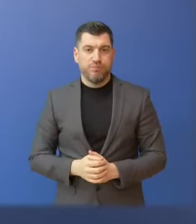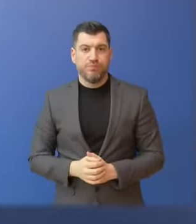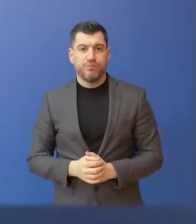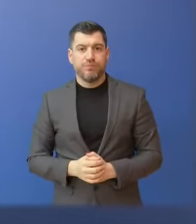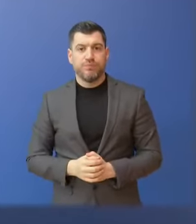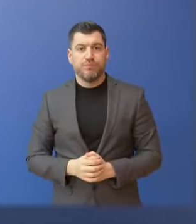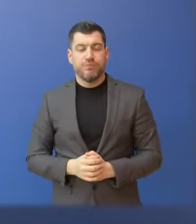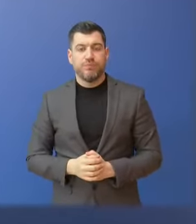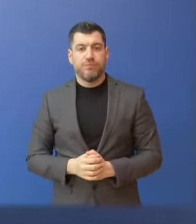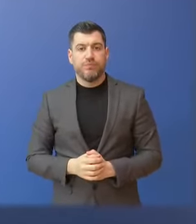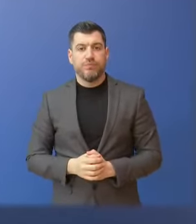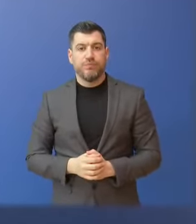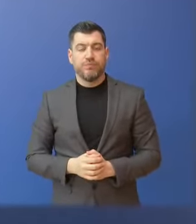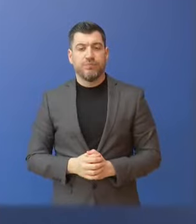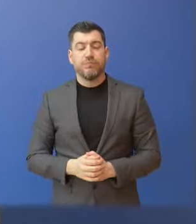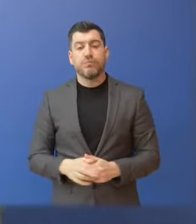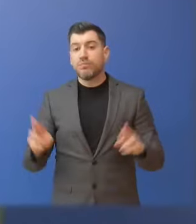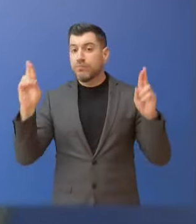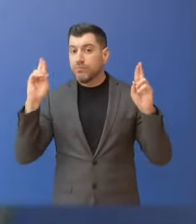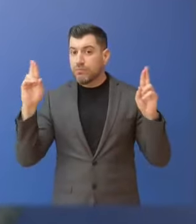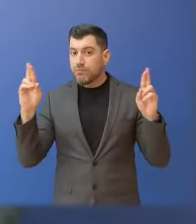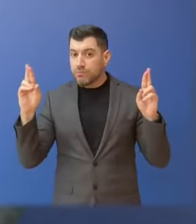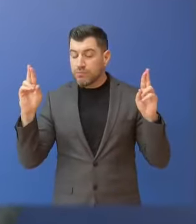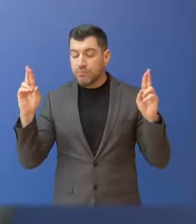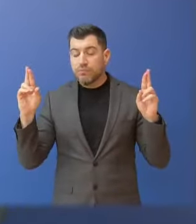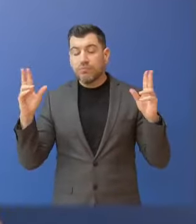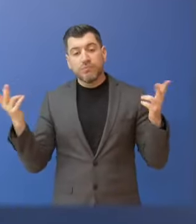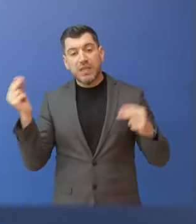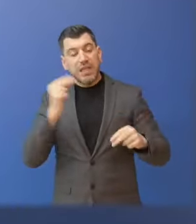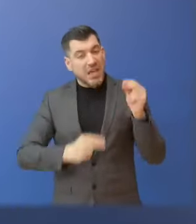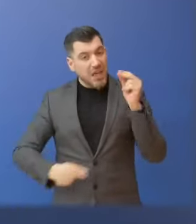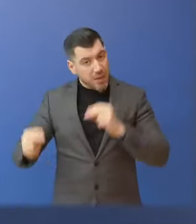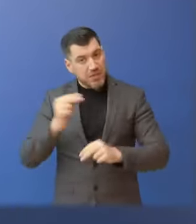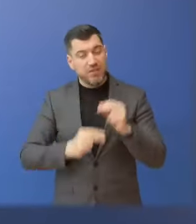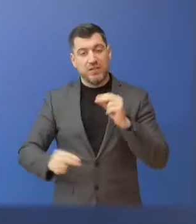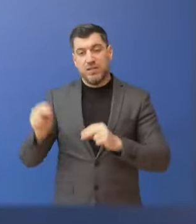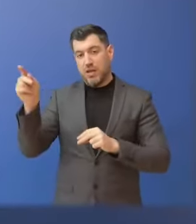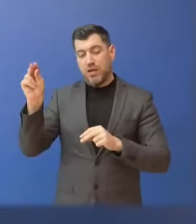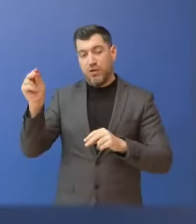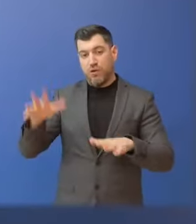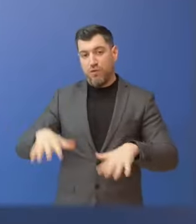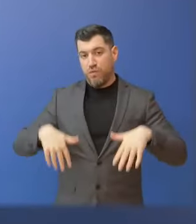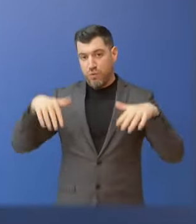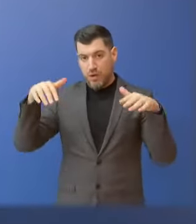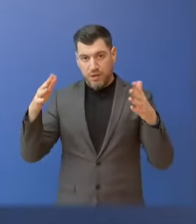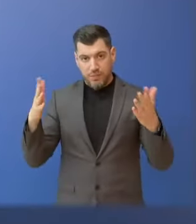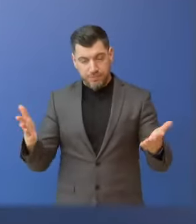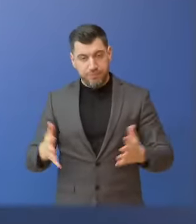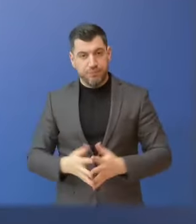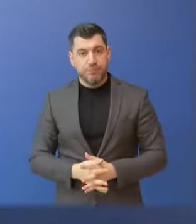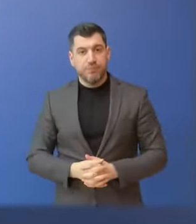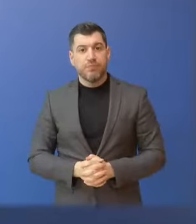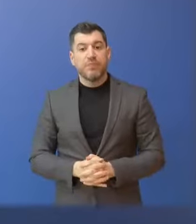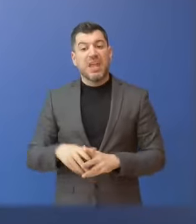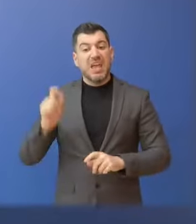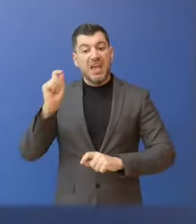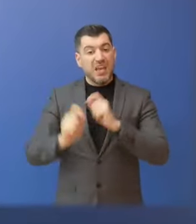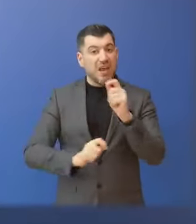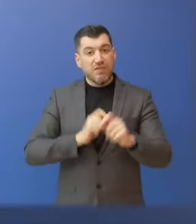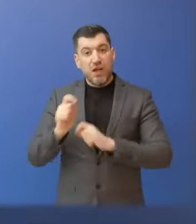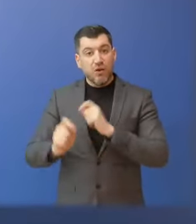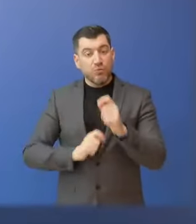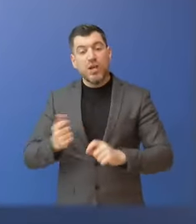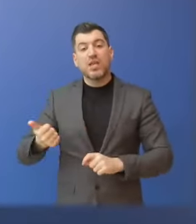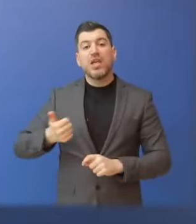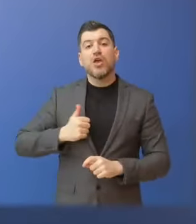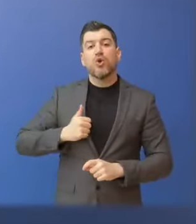ε ελπίζουμε και θα ψηφιστεί αό ελληνικό κοινοβούλιο και ελπίζουμε τη μεγαλύτερη δυνατή πλειοψηφία η ίδρυση μη κρατικών πανεπιστημίων